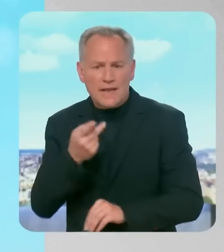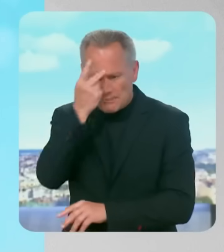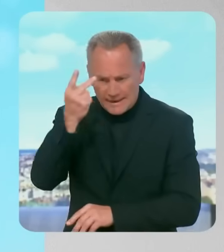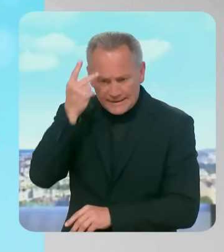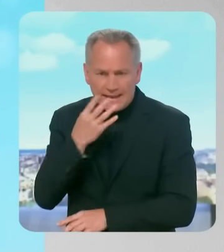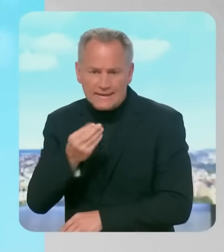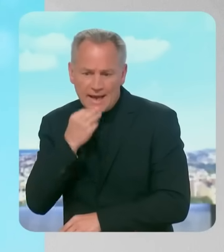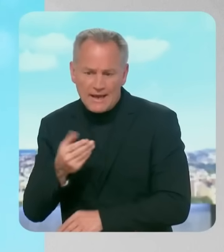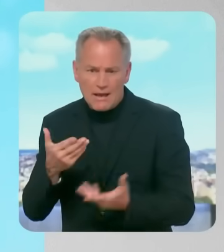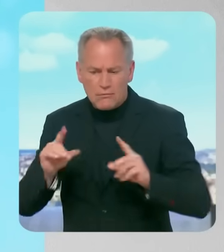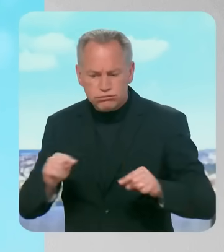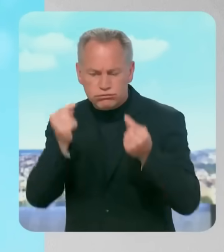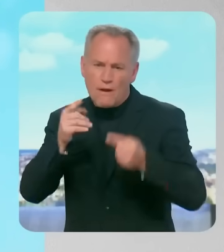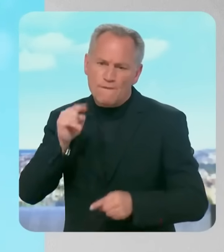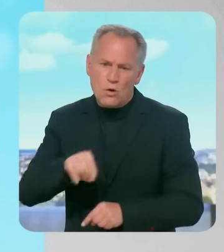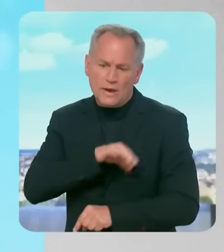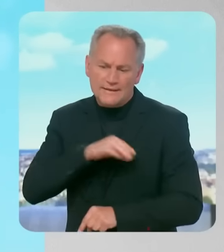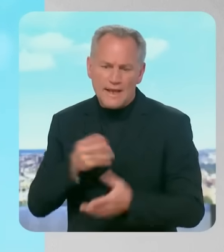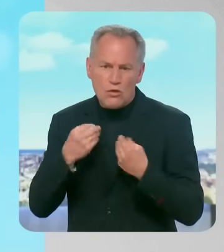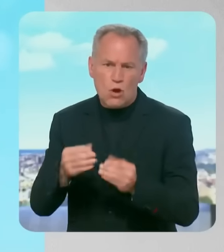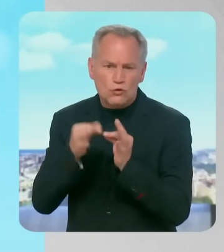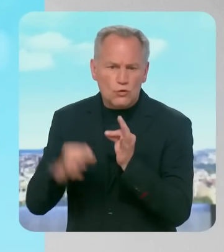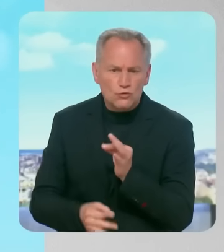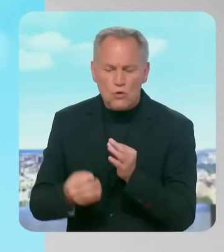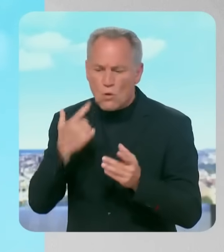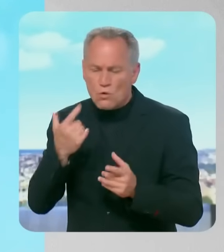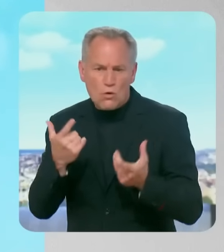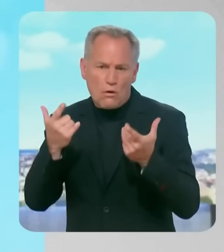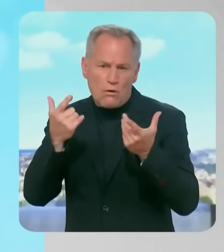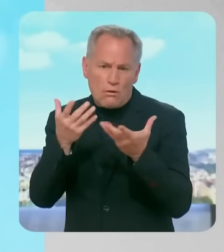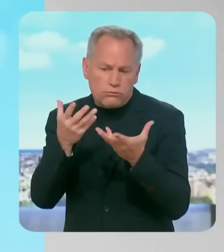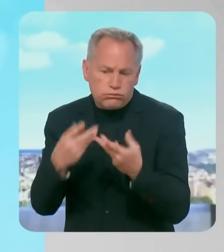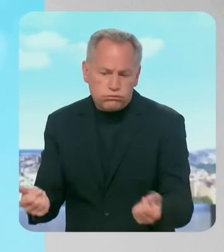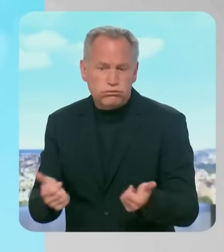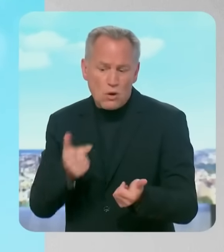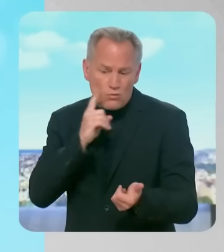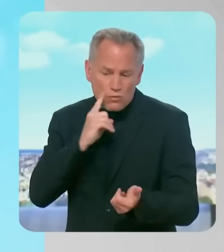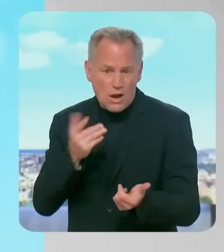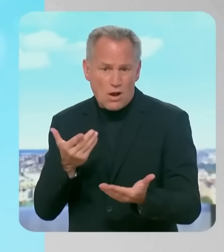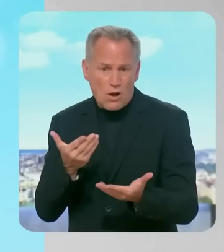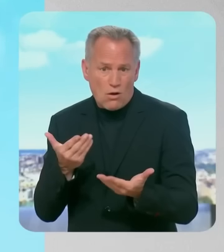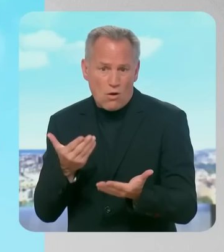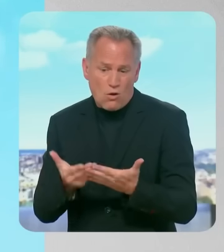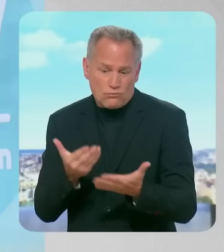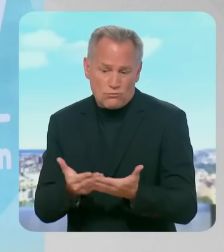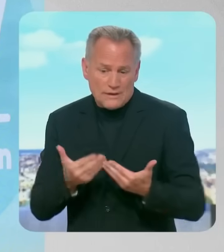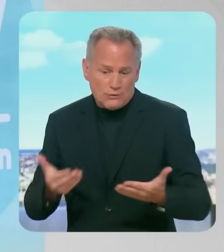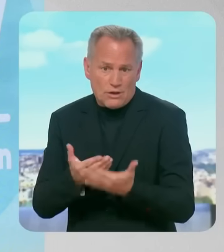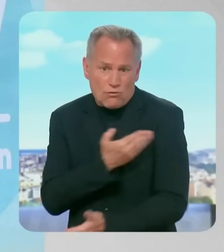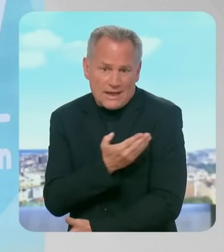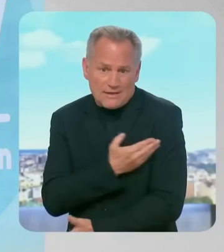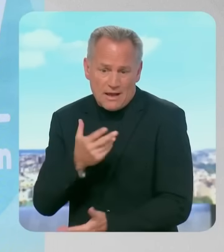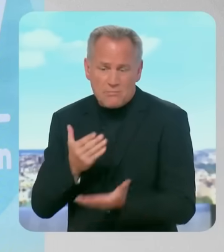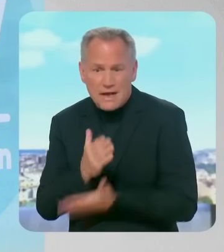des sources du désordre dans la région et à mettre fin au carnage qui est en cours encore dans la bande de Gaza avec plus de 30 000